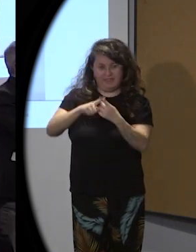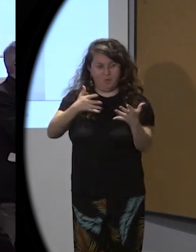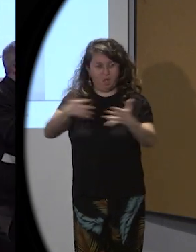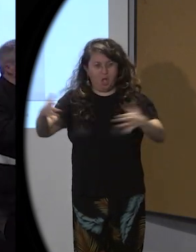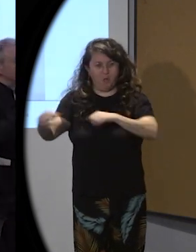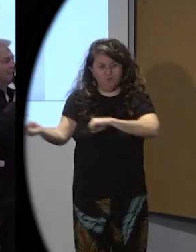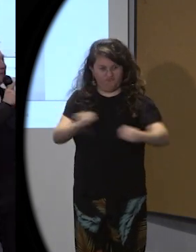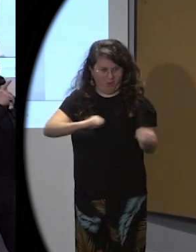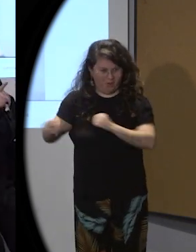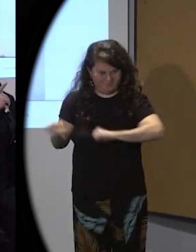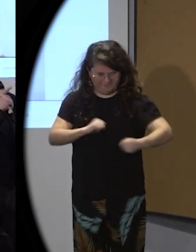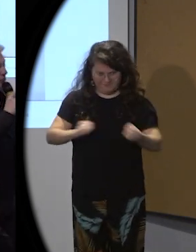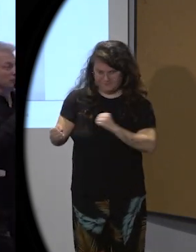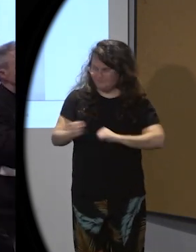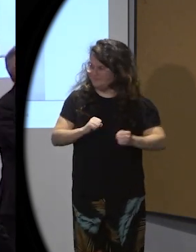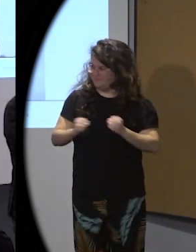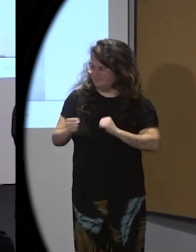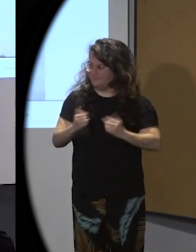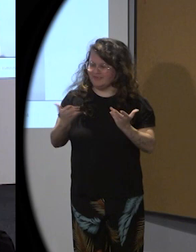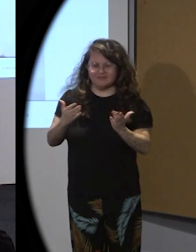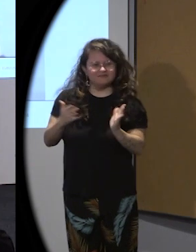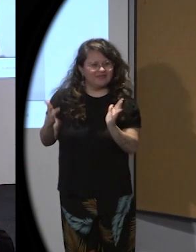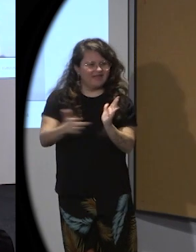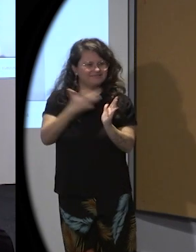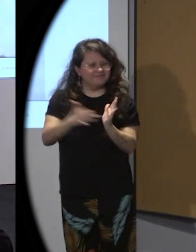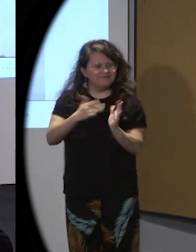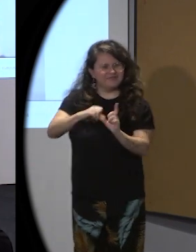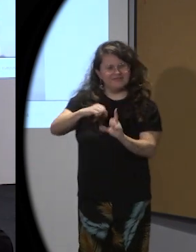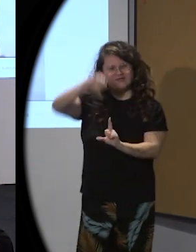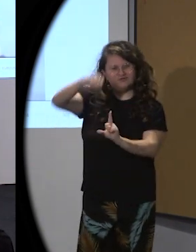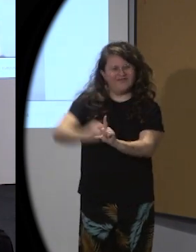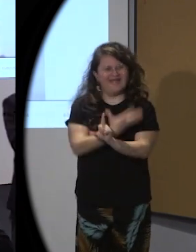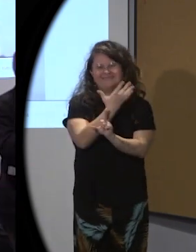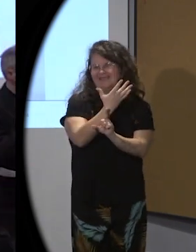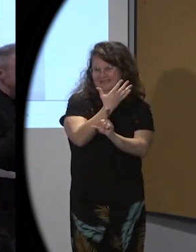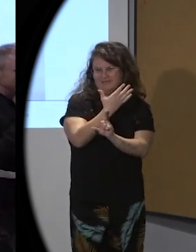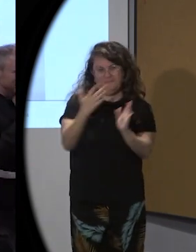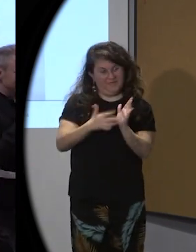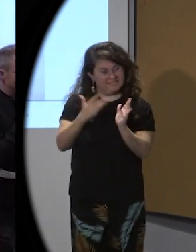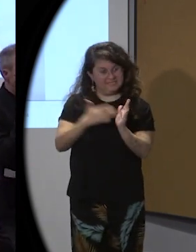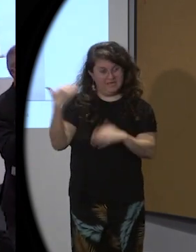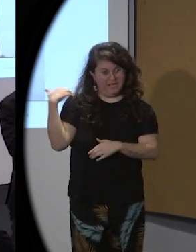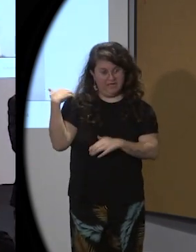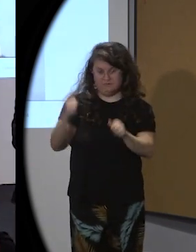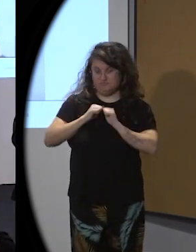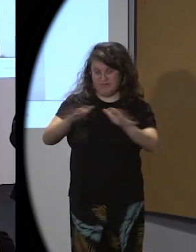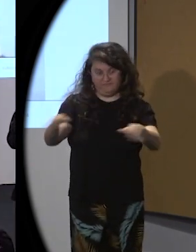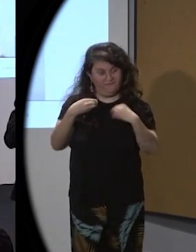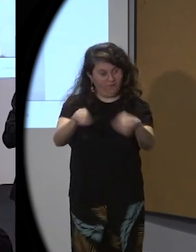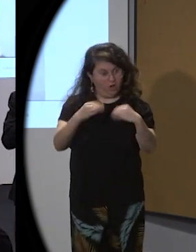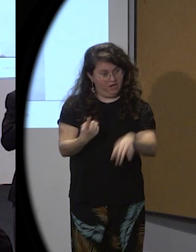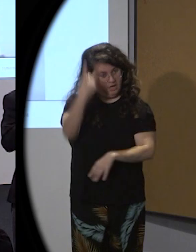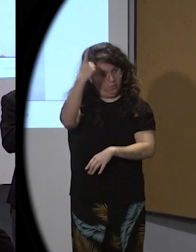Le supplément, l'actualité Nouvelle-Aquitaine qui est sorti, là, il est dispo en vente